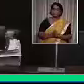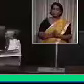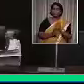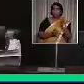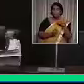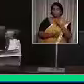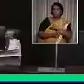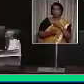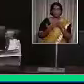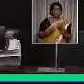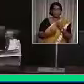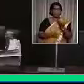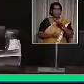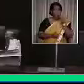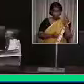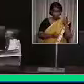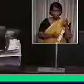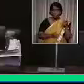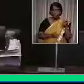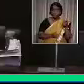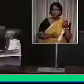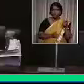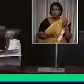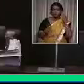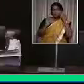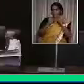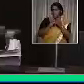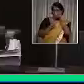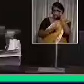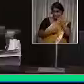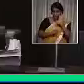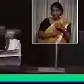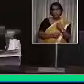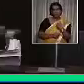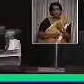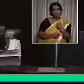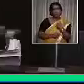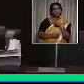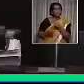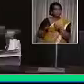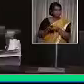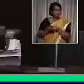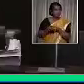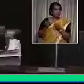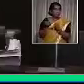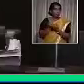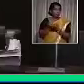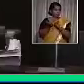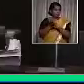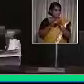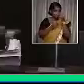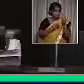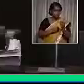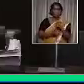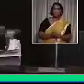வேண்டும். நிச்சயமாக அவருக்கு ஆதரவளித்து கொண்டிருக்கின்ற ஒரு சில இனவாத சக்திகள் இந்த பாராளுமன்றத்துக்குள்ளும் ஆட்சி பீடம்